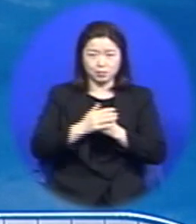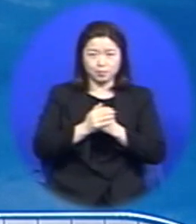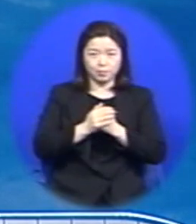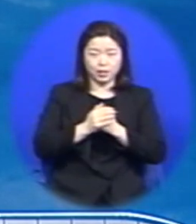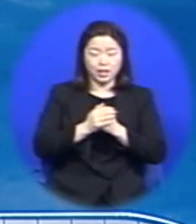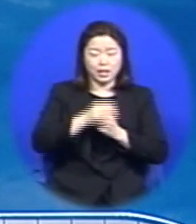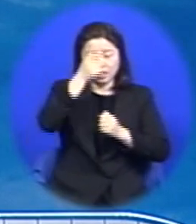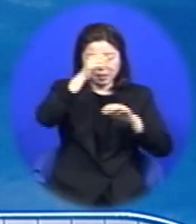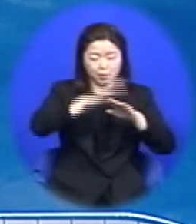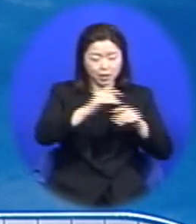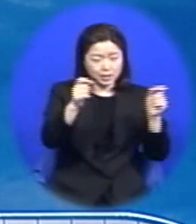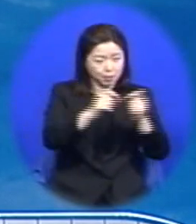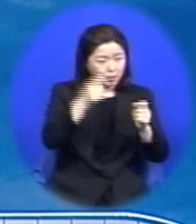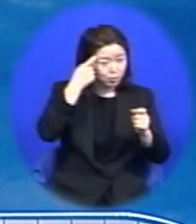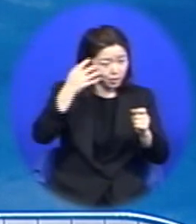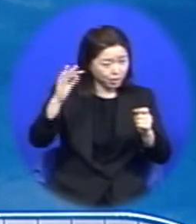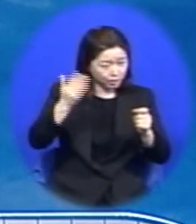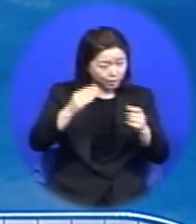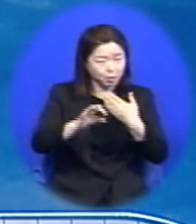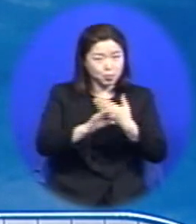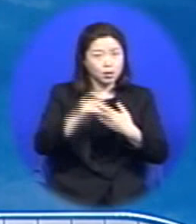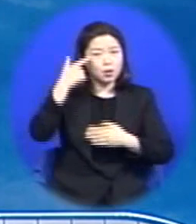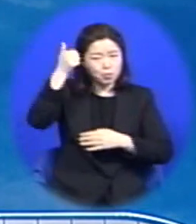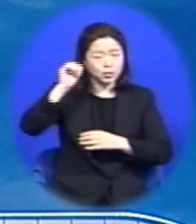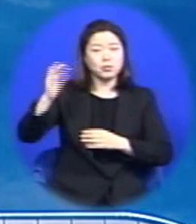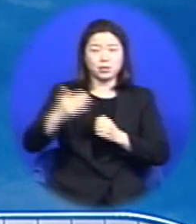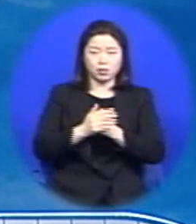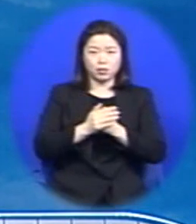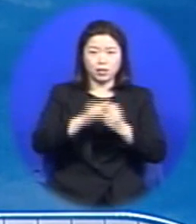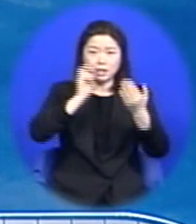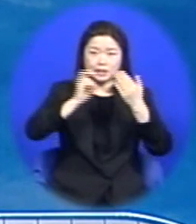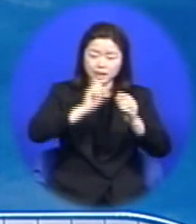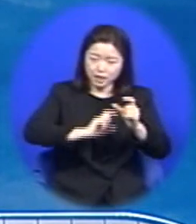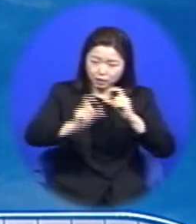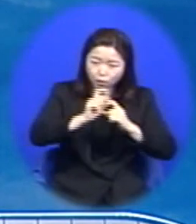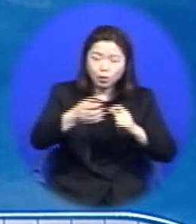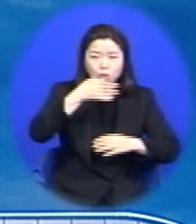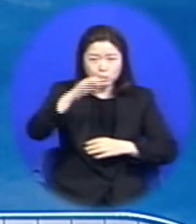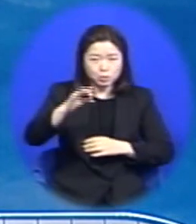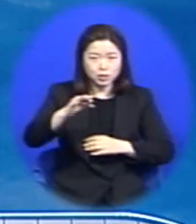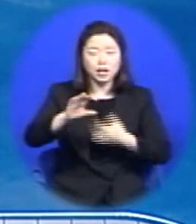되나 봐요. 찬양 좀 더 부르자 이러면 목사 되나 봐요.